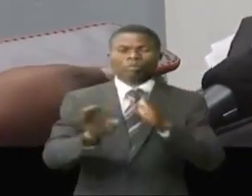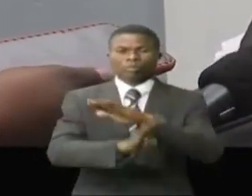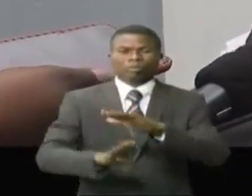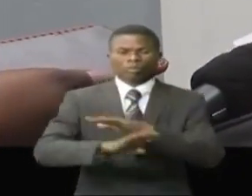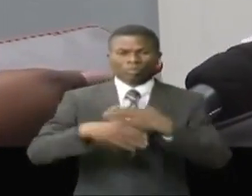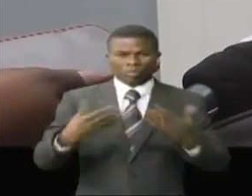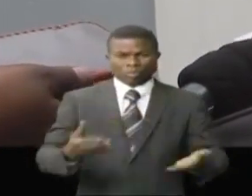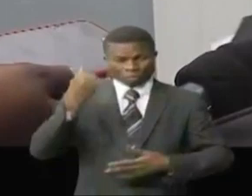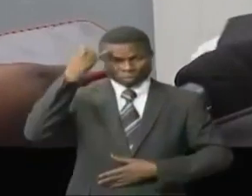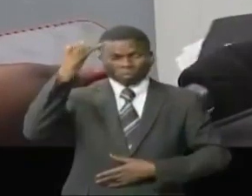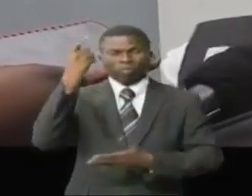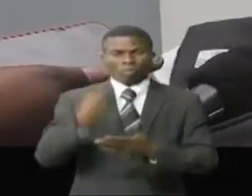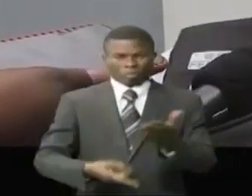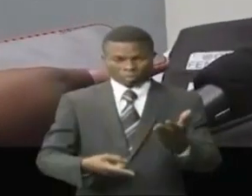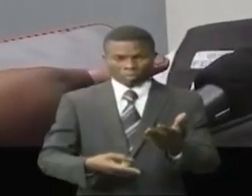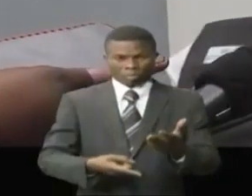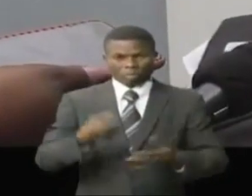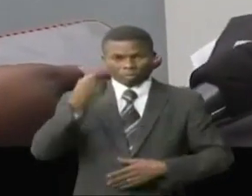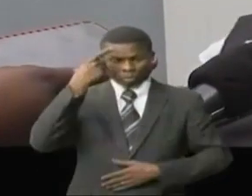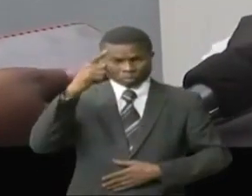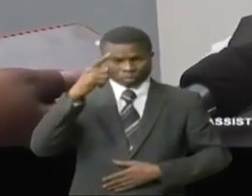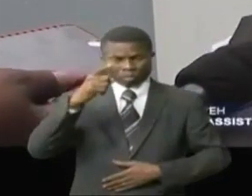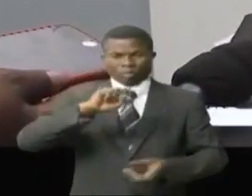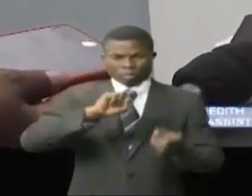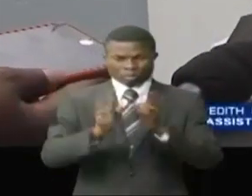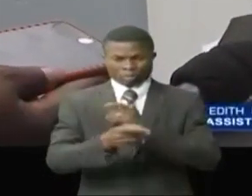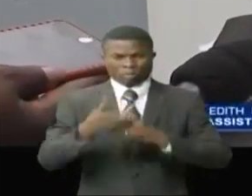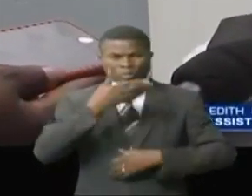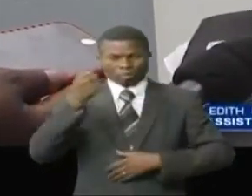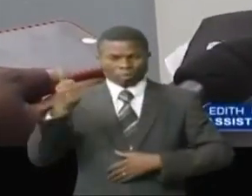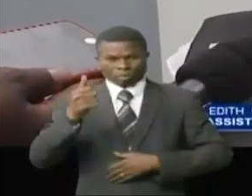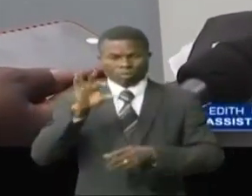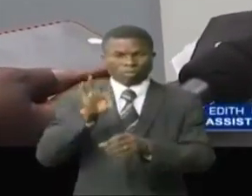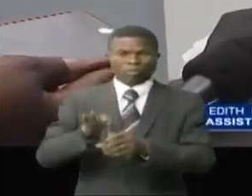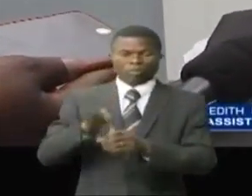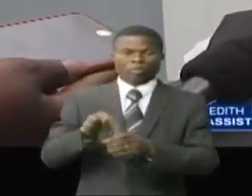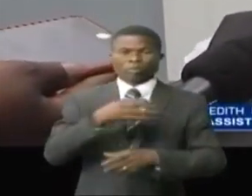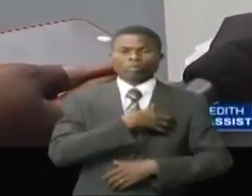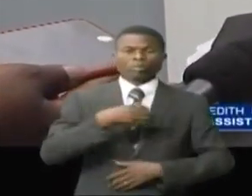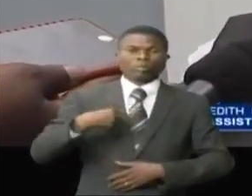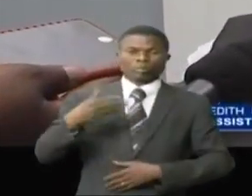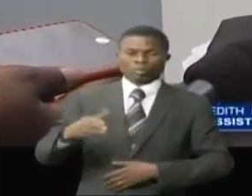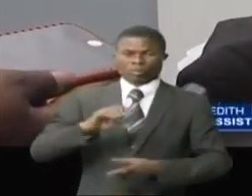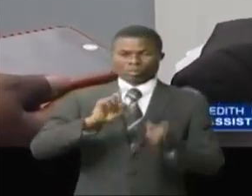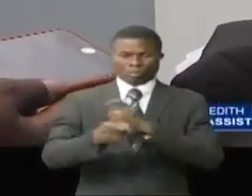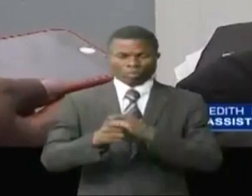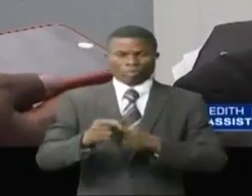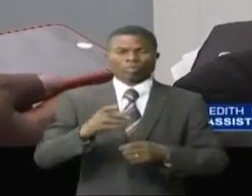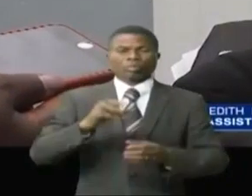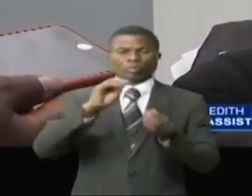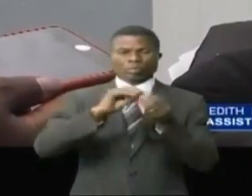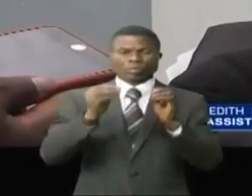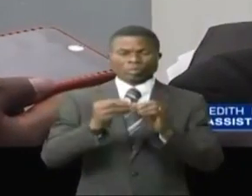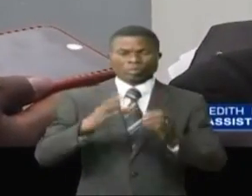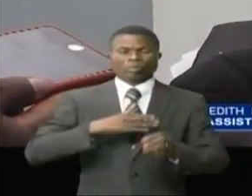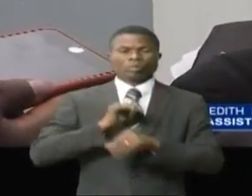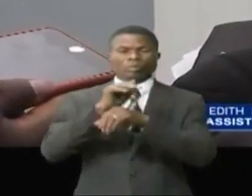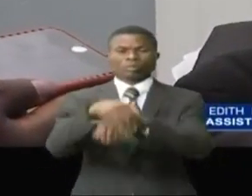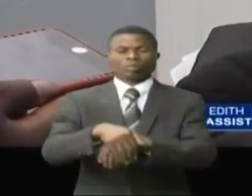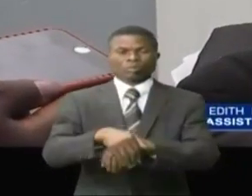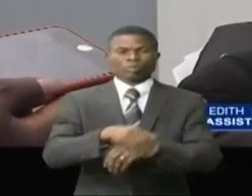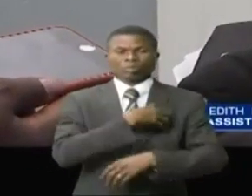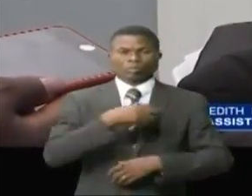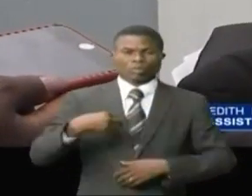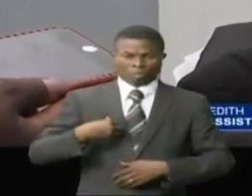dans le but de pouvoir améliorer le scrutin des femmes. Améliorer le score de la participation